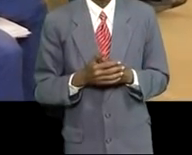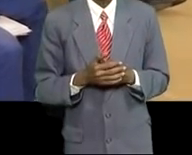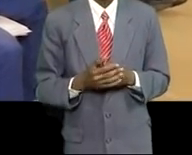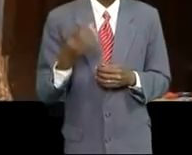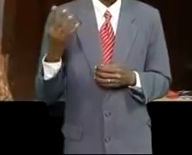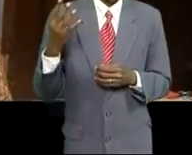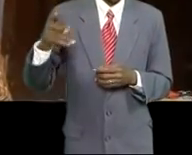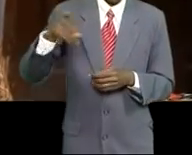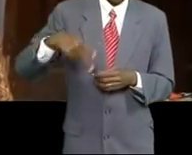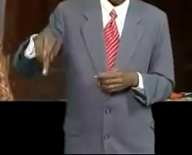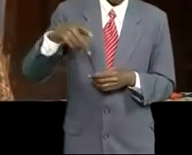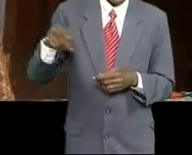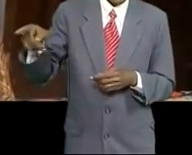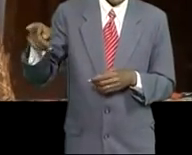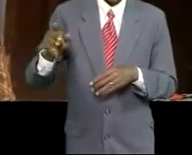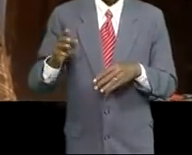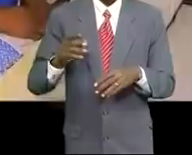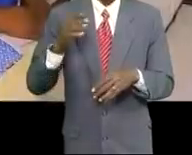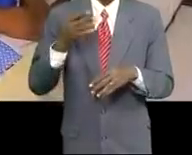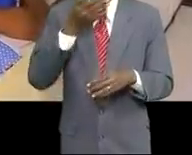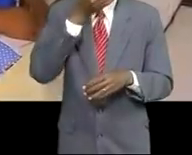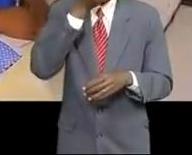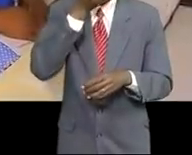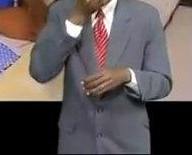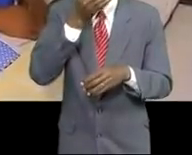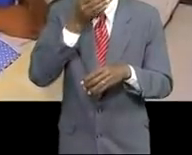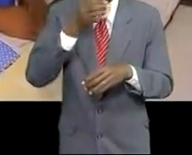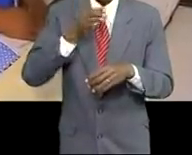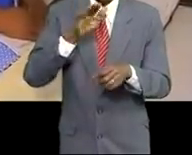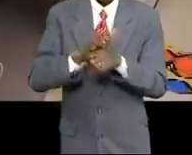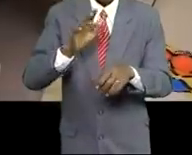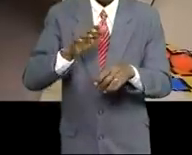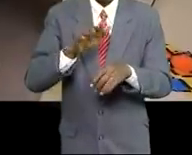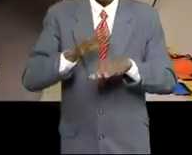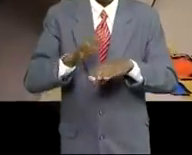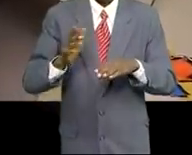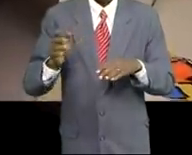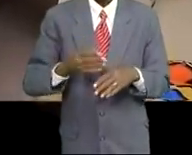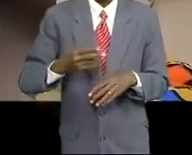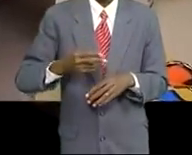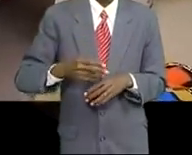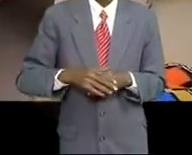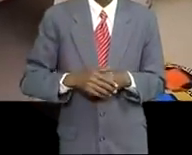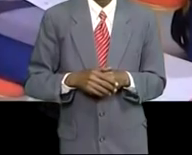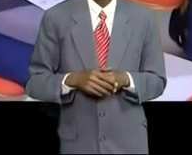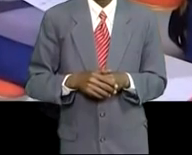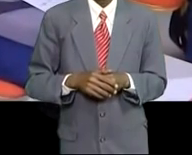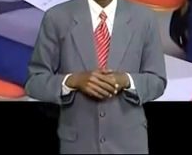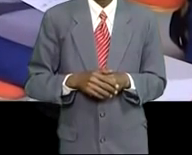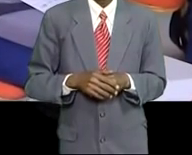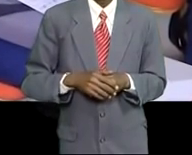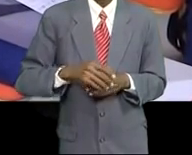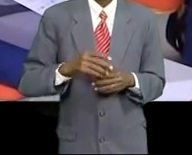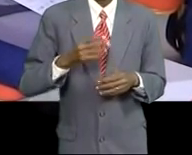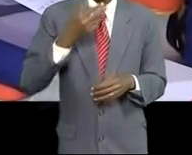plus affectées par le coronavirus. Il s'agit de la province du Nord Kivu, du Haut-Katanga, du Congo central et de